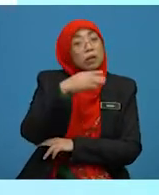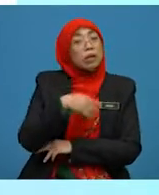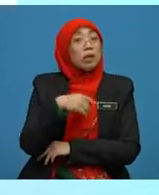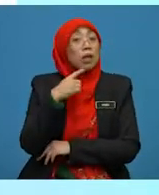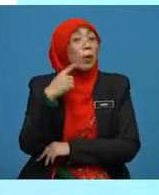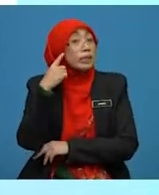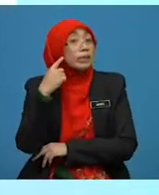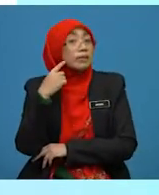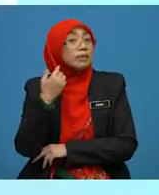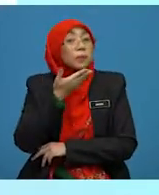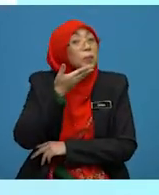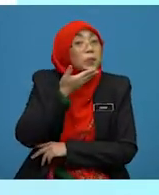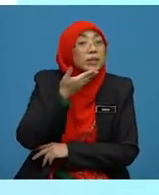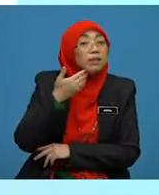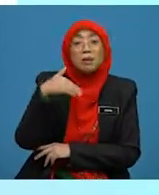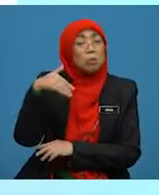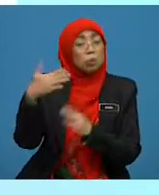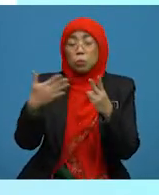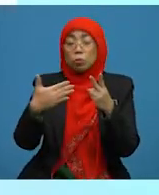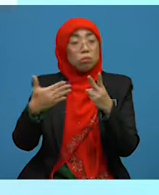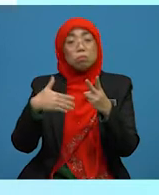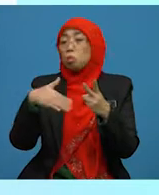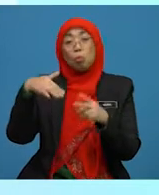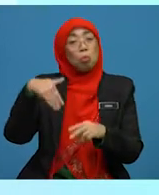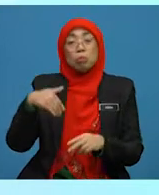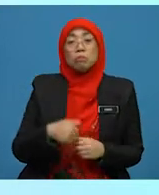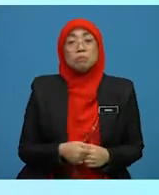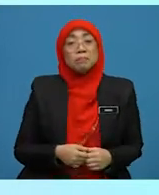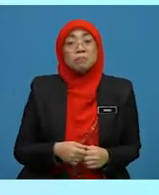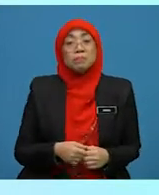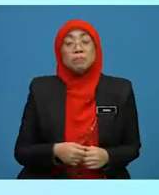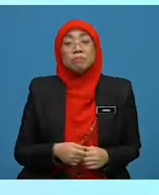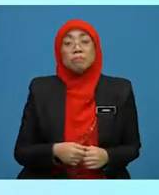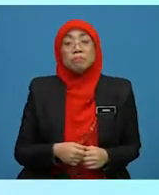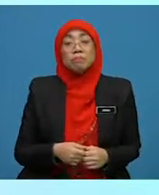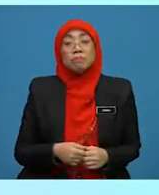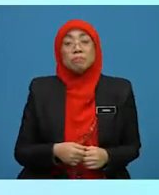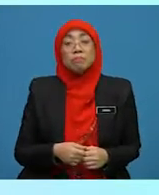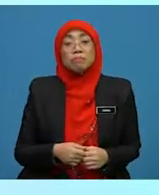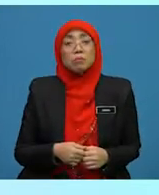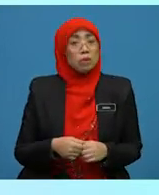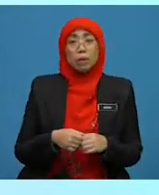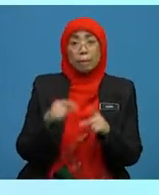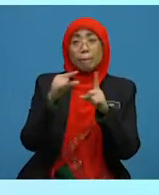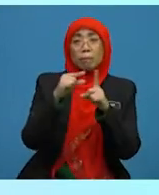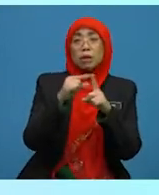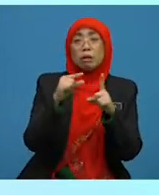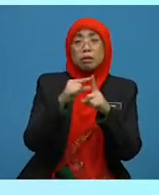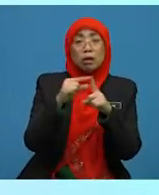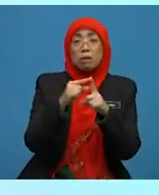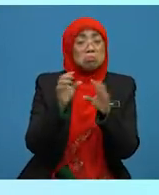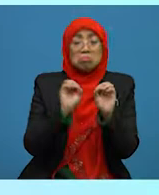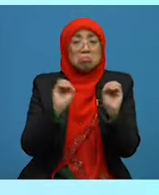belum berkahwin. Para pelajar sekalian, perkataan tidak mempunyai hubungan